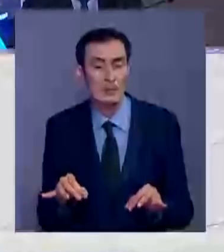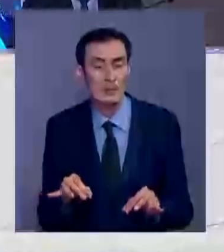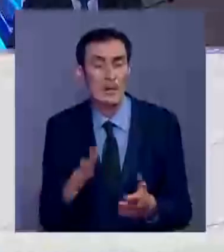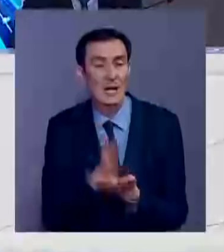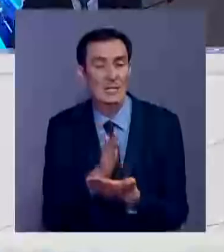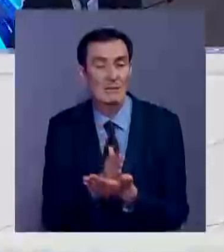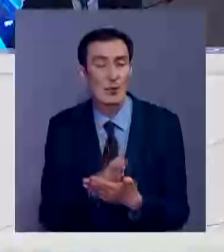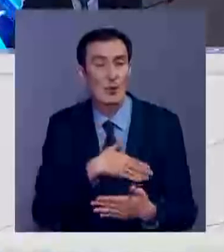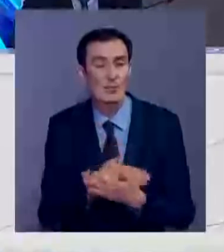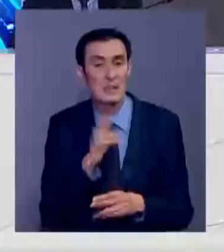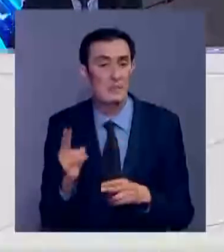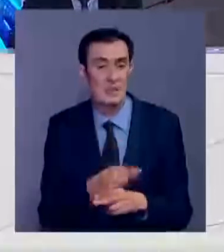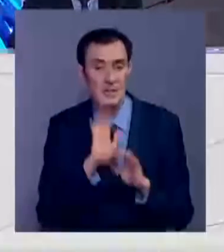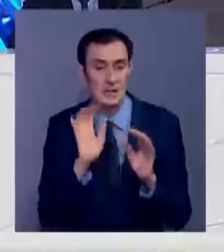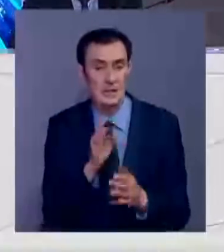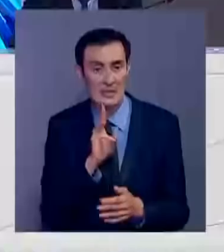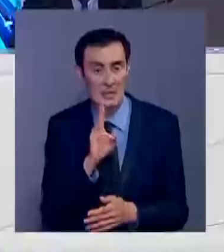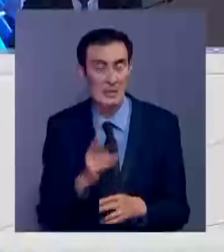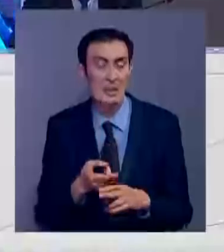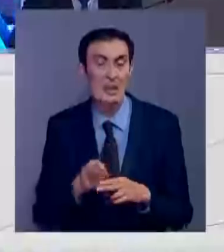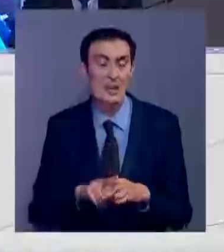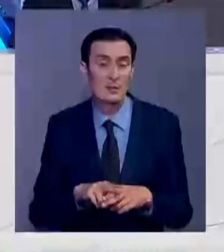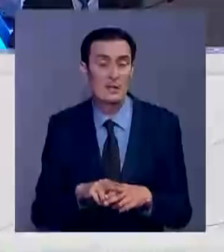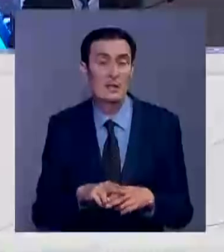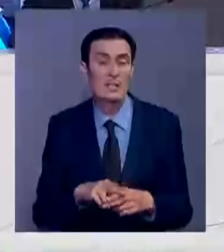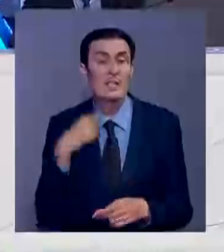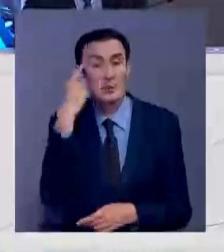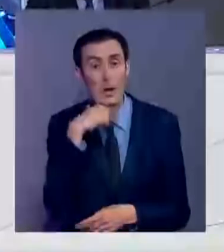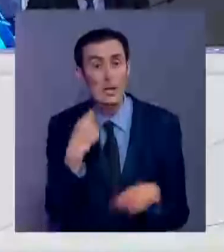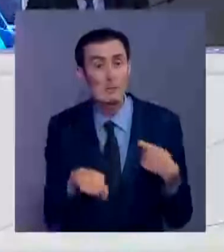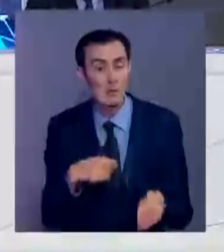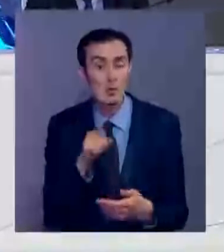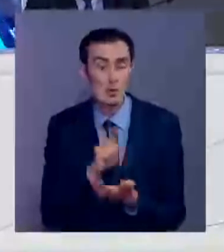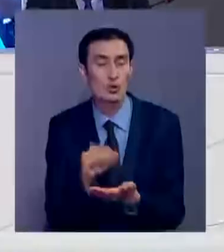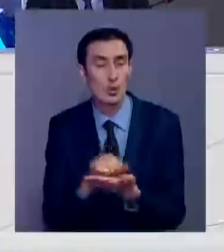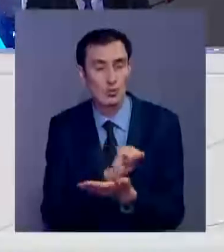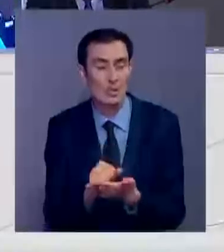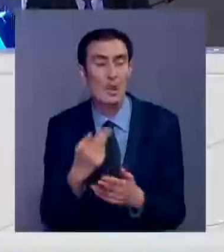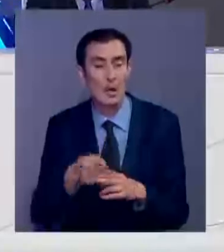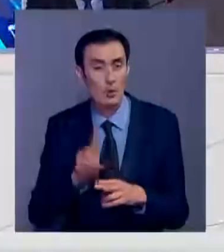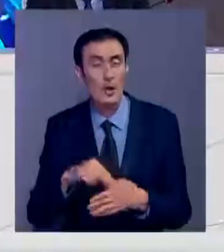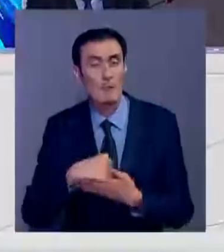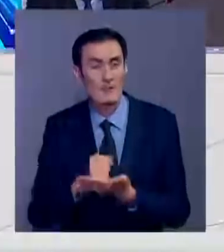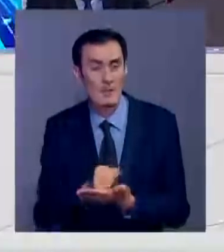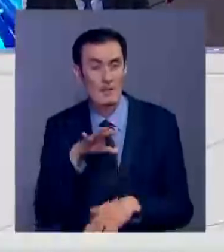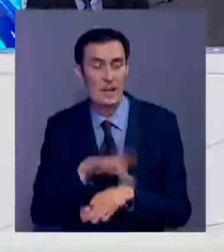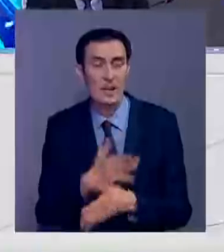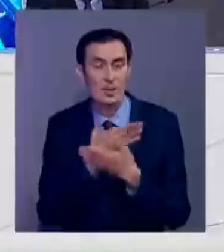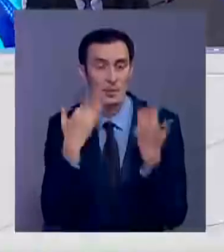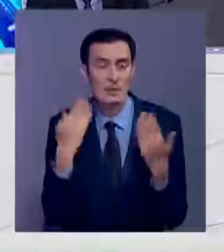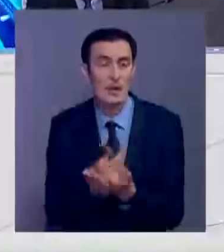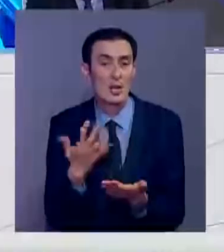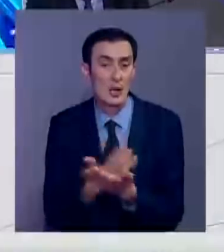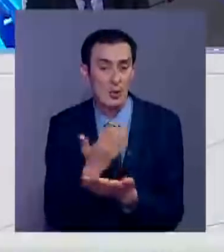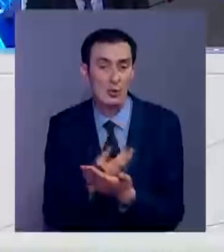находились в отпусках без сохранения зарплаты. Если это ведем речь о индивидуальном предпринимателе, то, безусловно, это документы, которые подтверждают факт отсутствия дохода. То